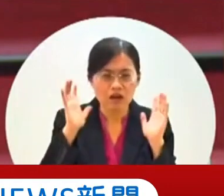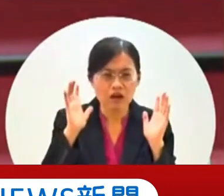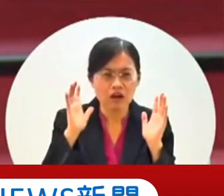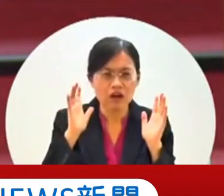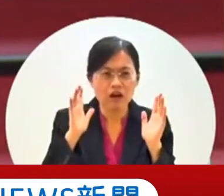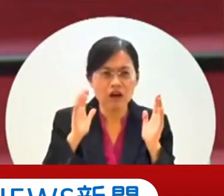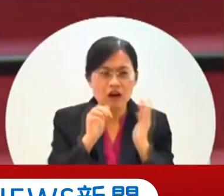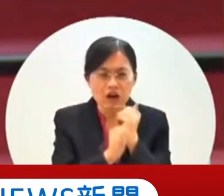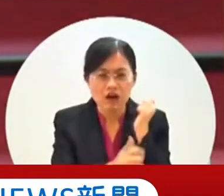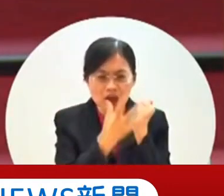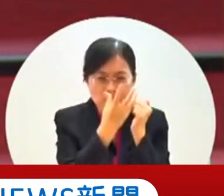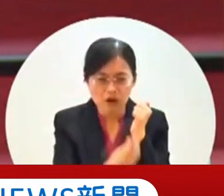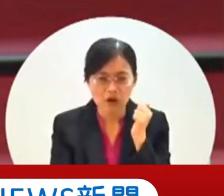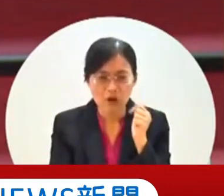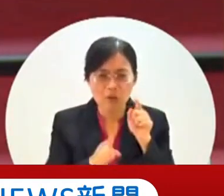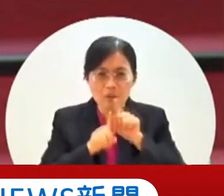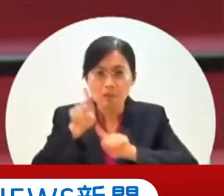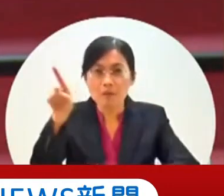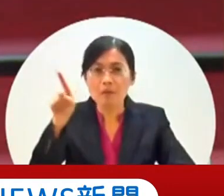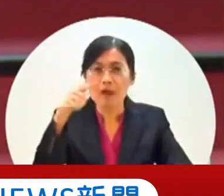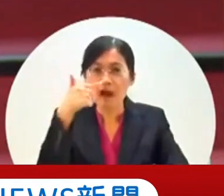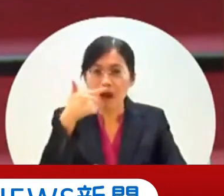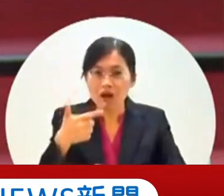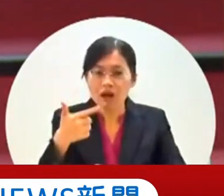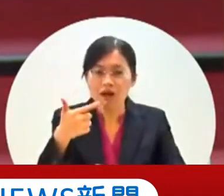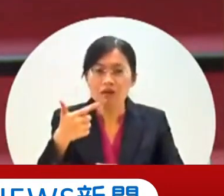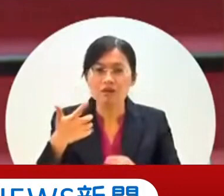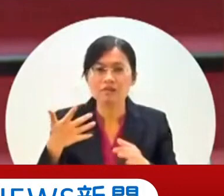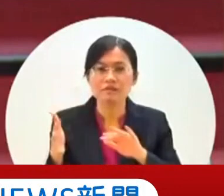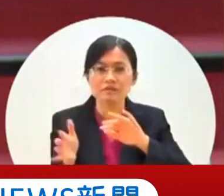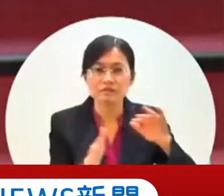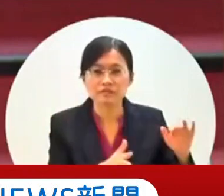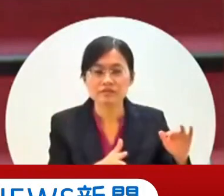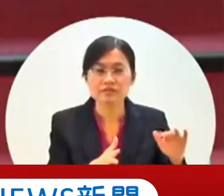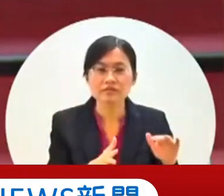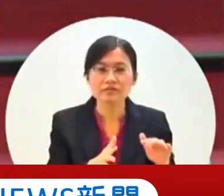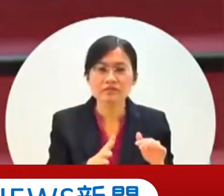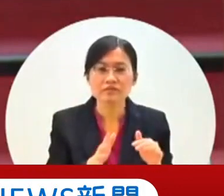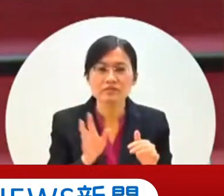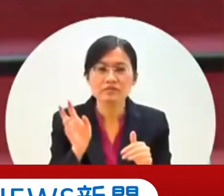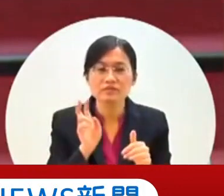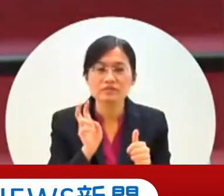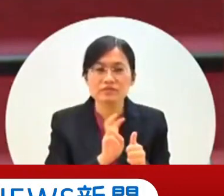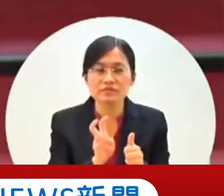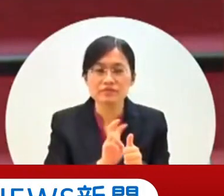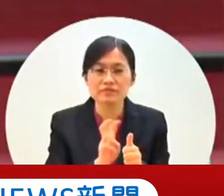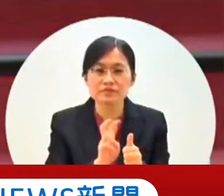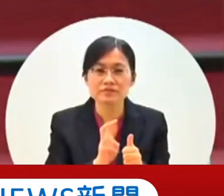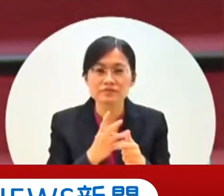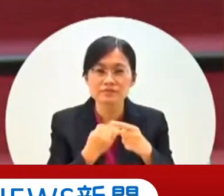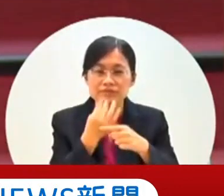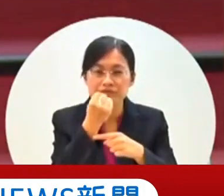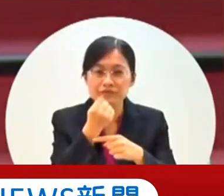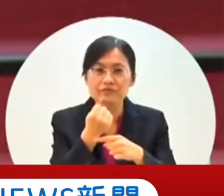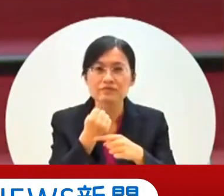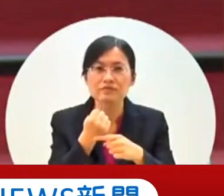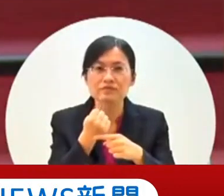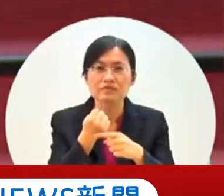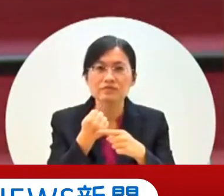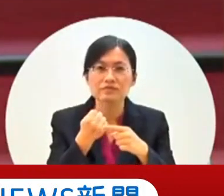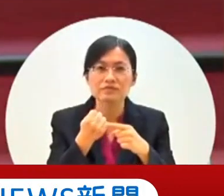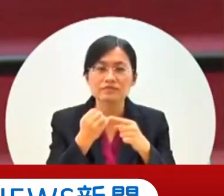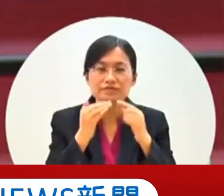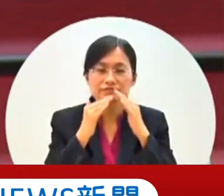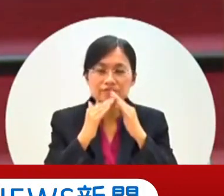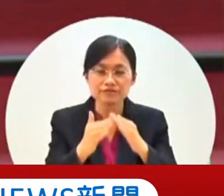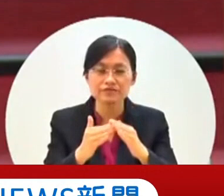2021年的时候，差距已经到6另外，我们的抚养比是全国六都第二